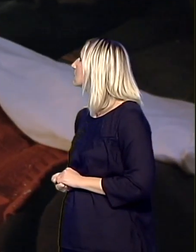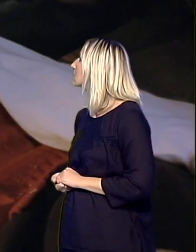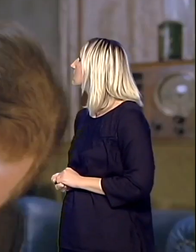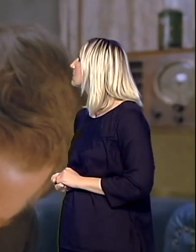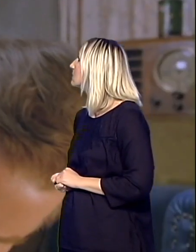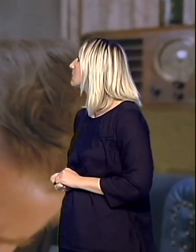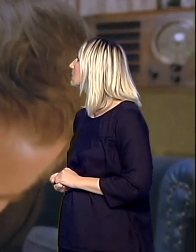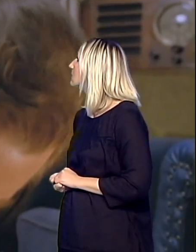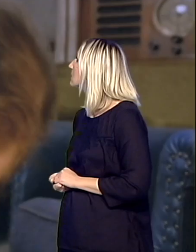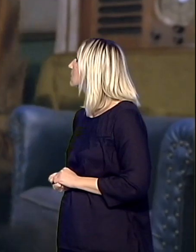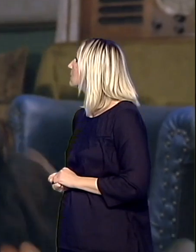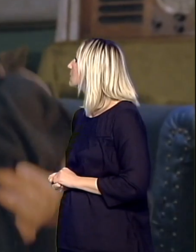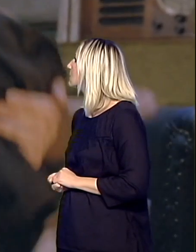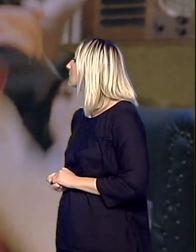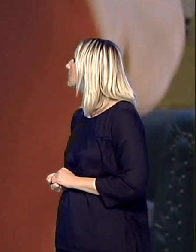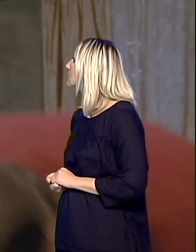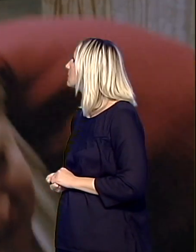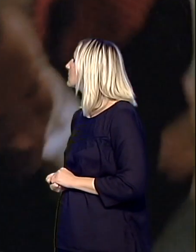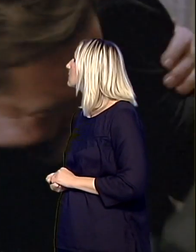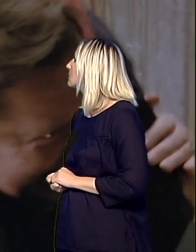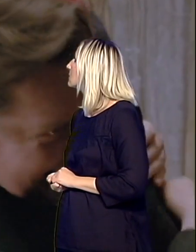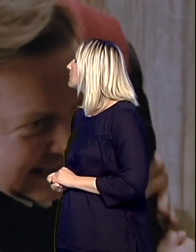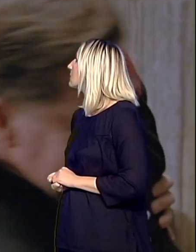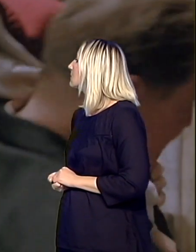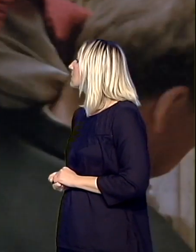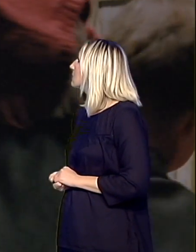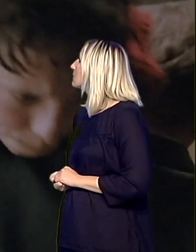He's a Brown, all right. Christy's a Brown!